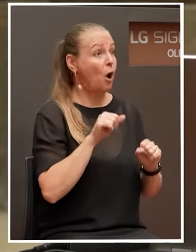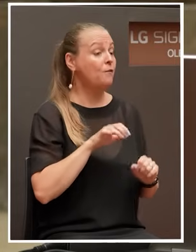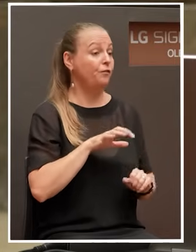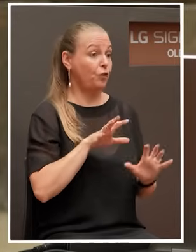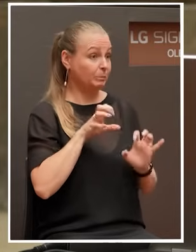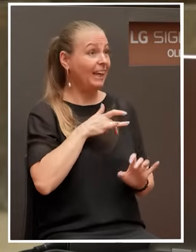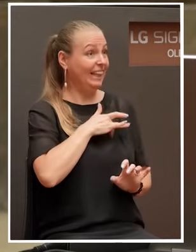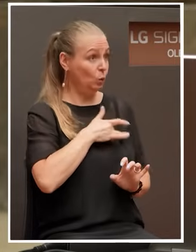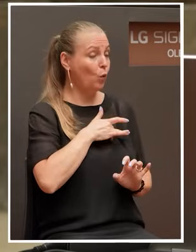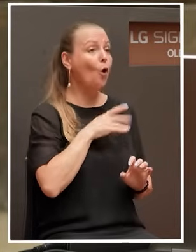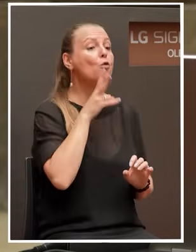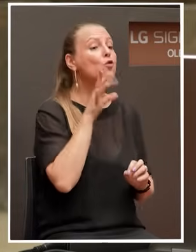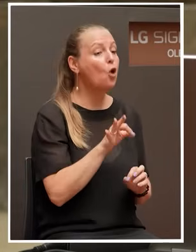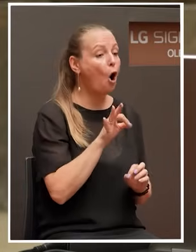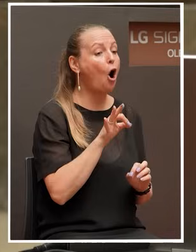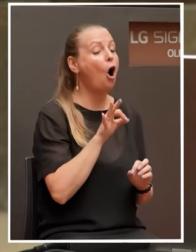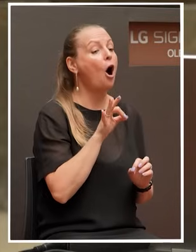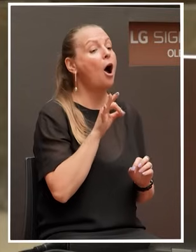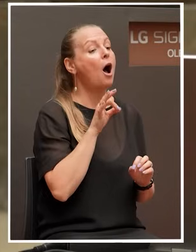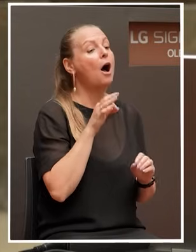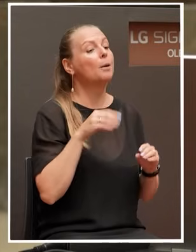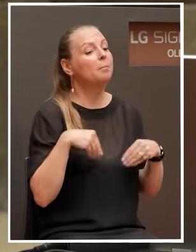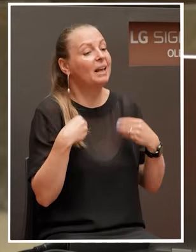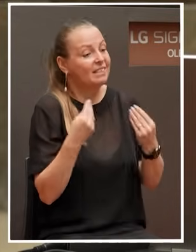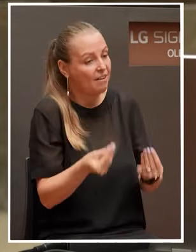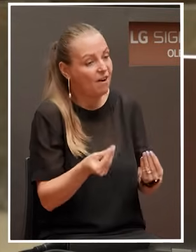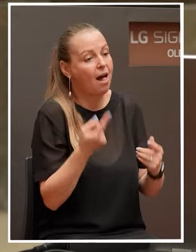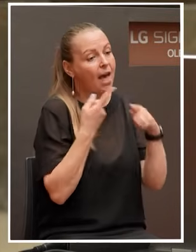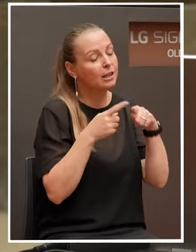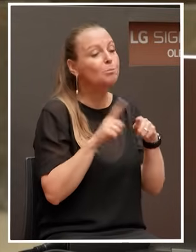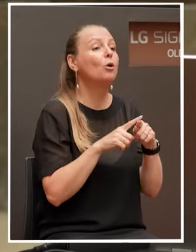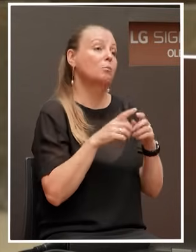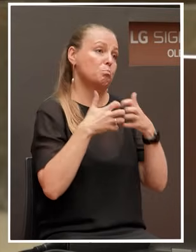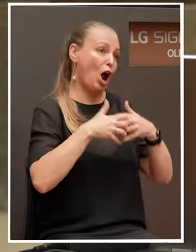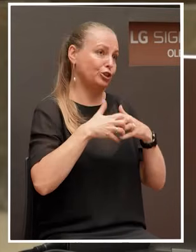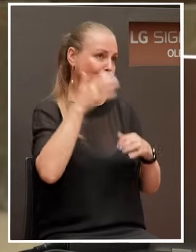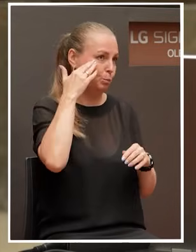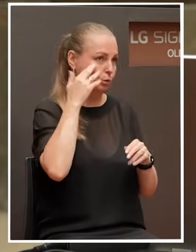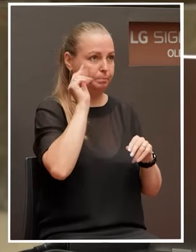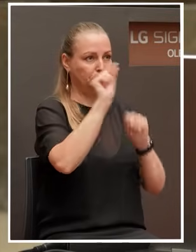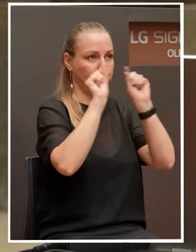но своему интуитивному восприятию ты придавал неизбежно механический способ